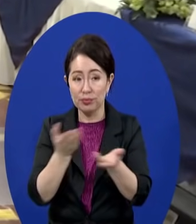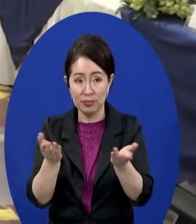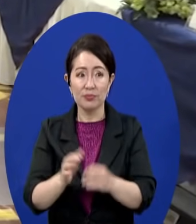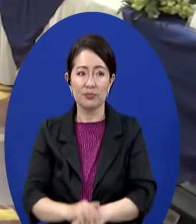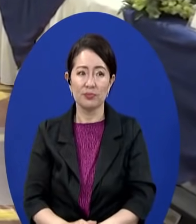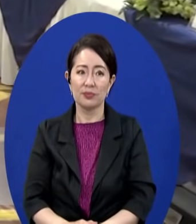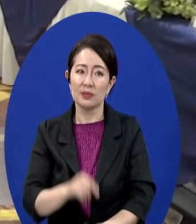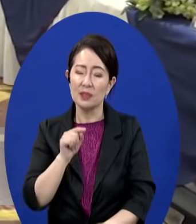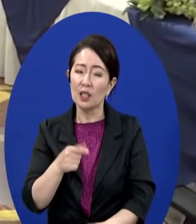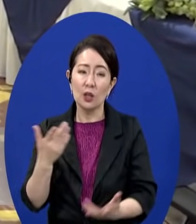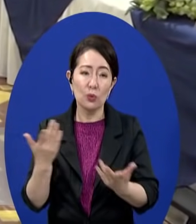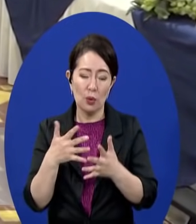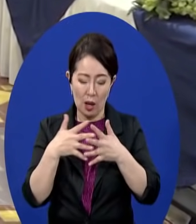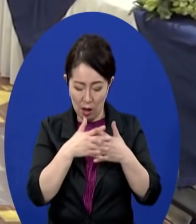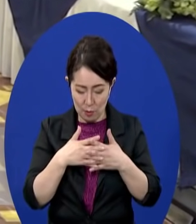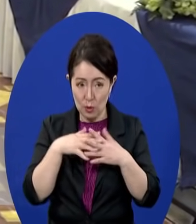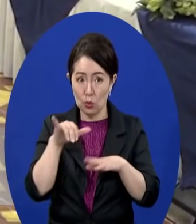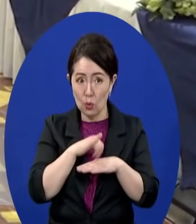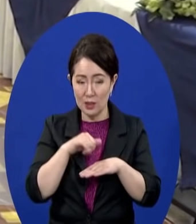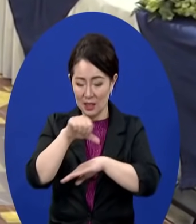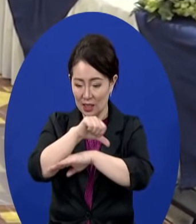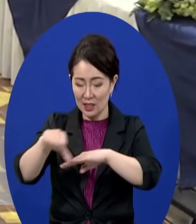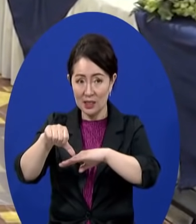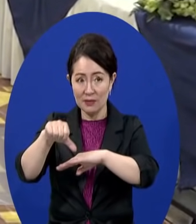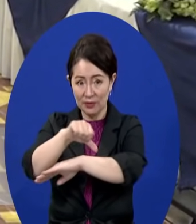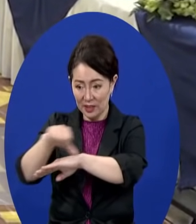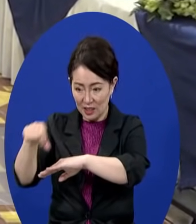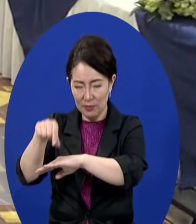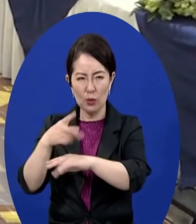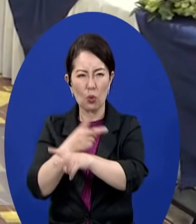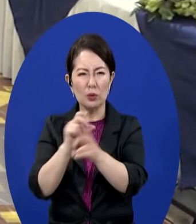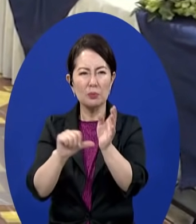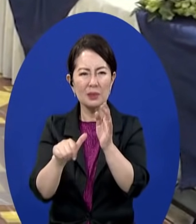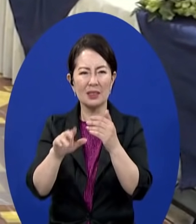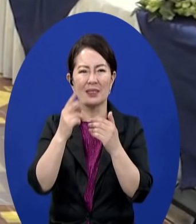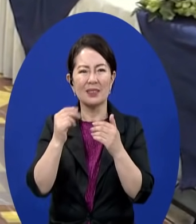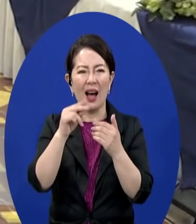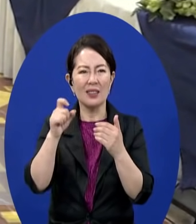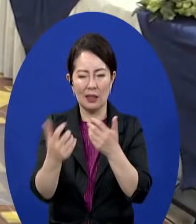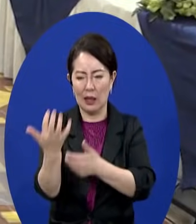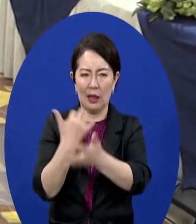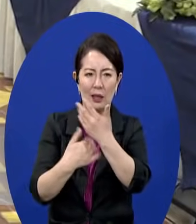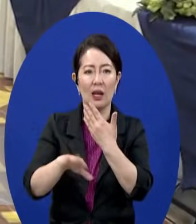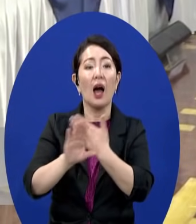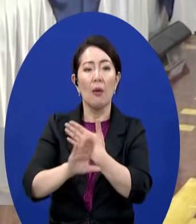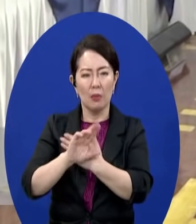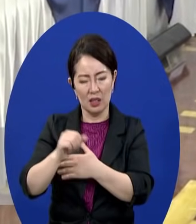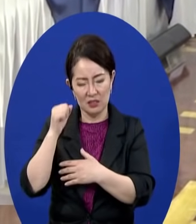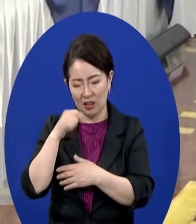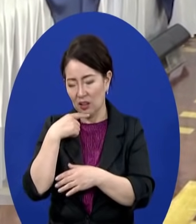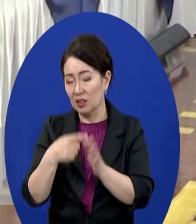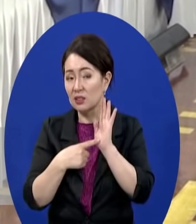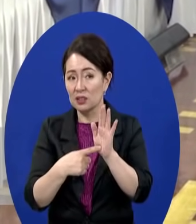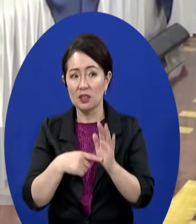тэмдэглэжээ. Ингэхдээ Америкийн нэгдсэн улс хилийн зурвасаа хууль бус цагаачтаас хамгаалах болно гэж мэдгдсэн юм. Дэд